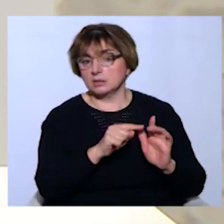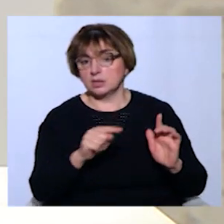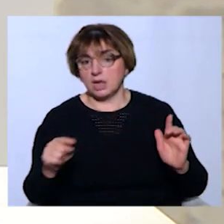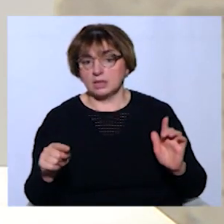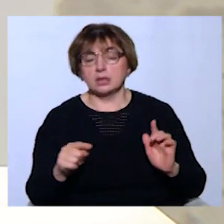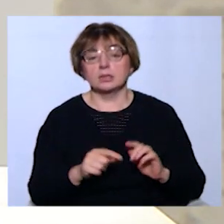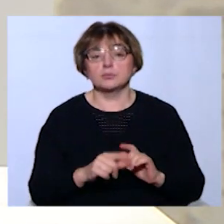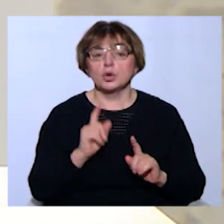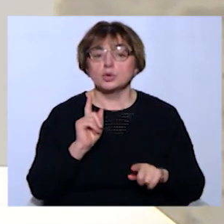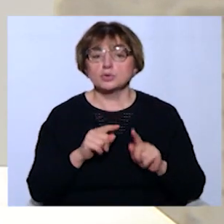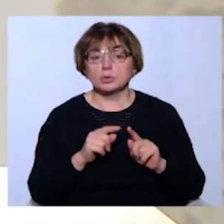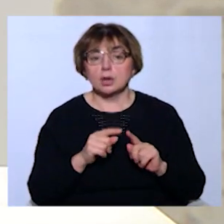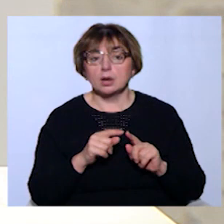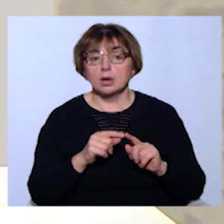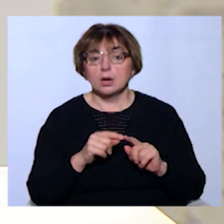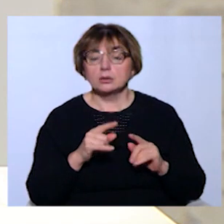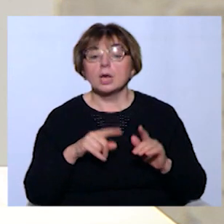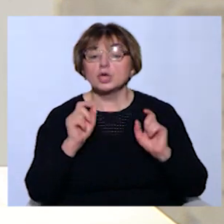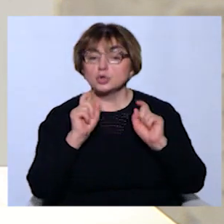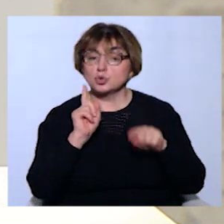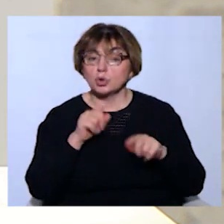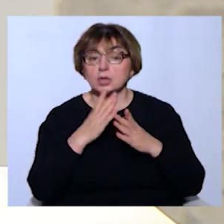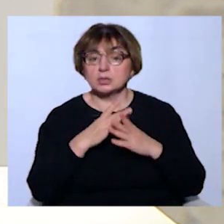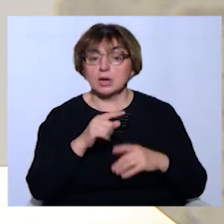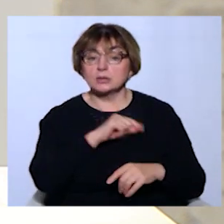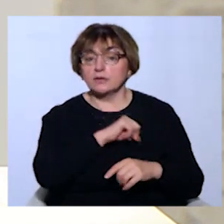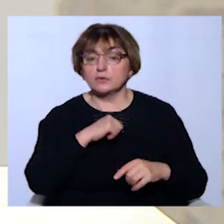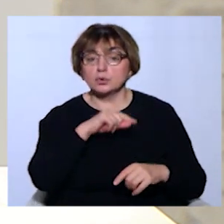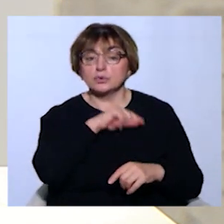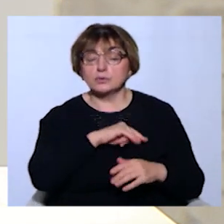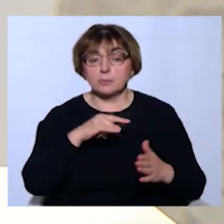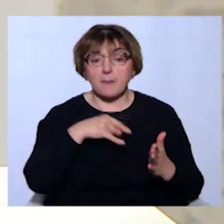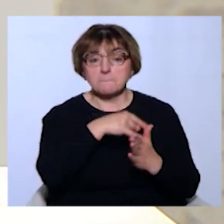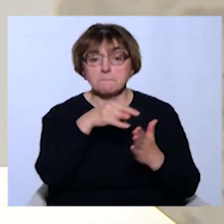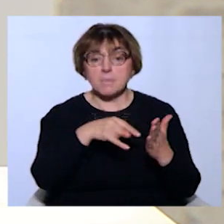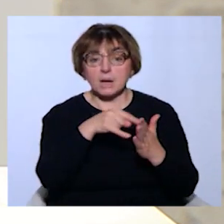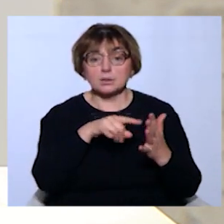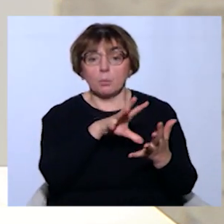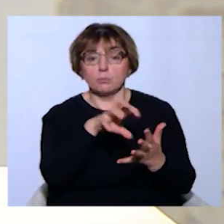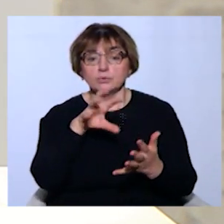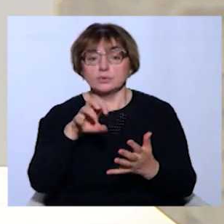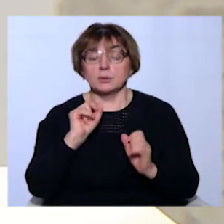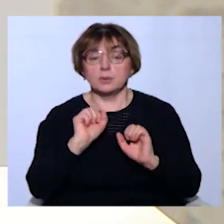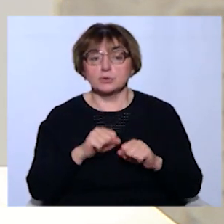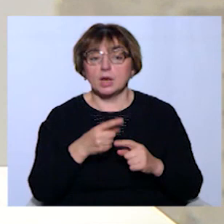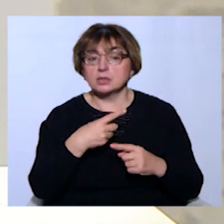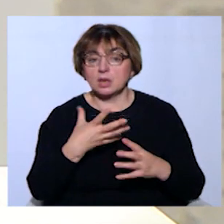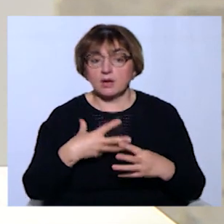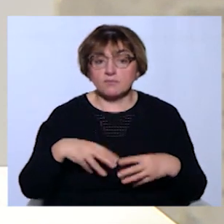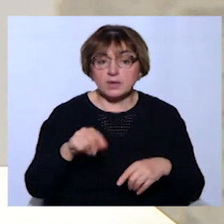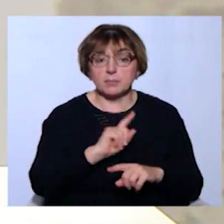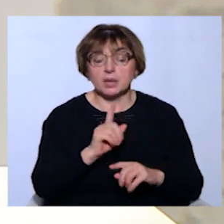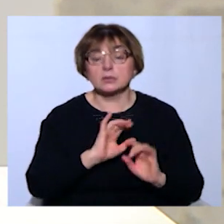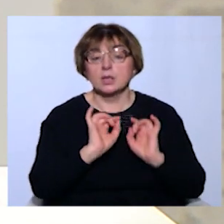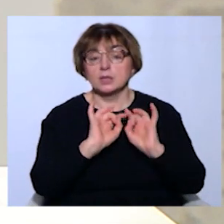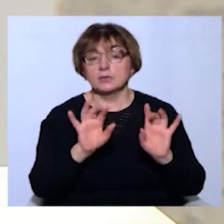ელექტროდენს, და ზოგიერთი კიდე მაგნიტური თვისებებით ხასიათება, ანუ მიიზიდავს მათ მაგნიტი. ეს ყველაფერი რა თვისებებია